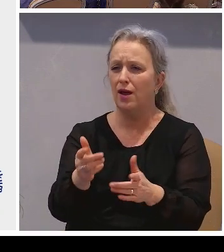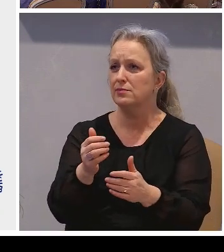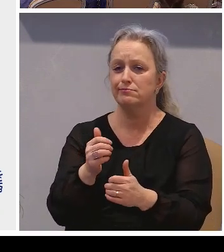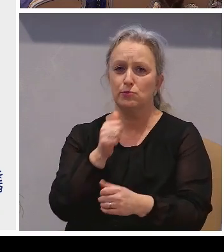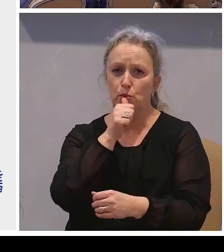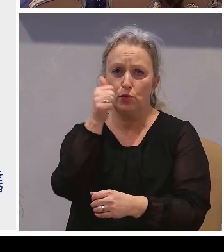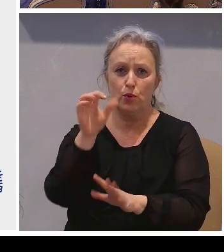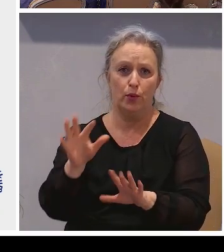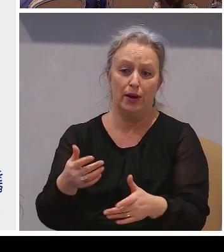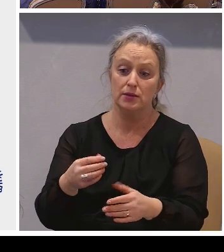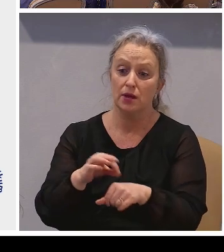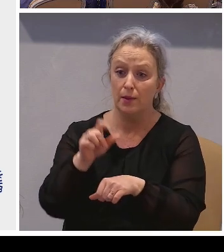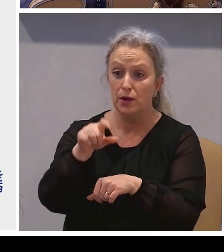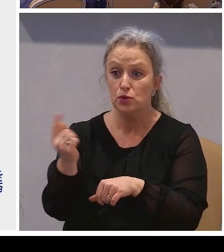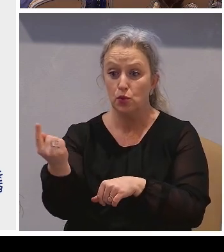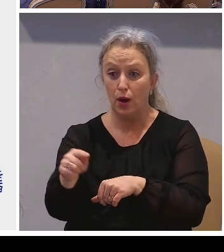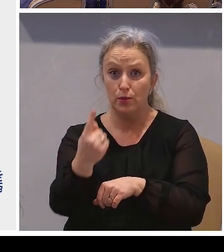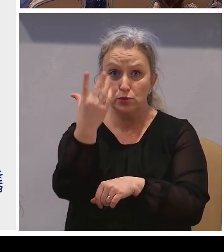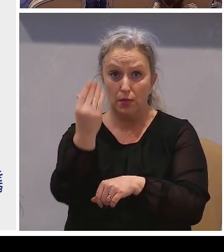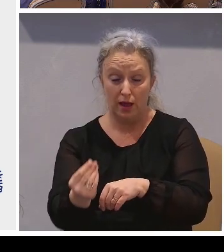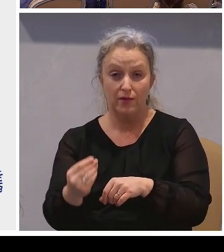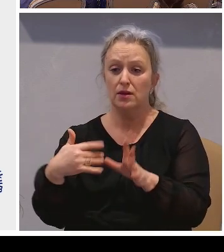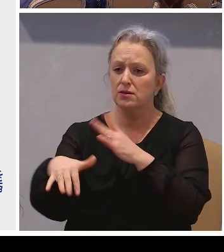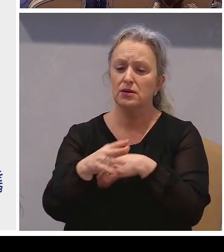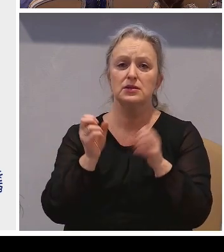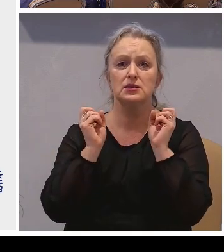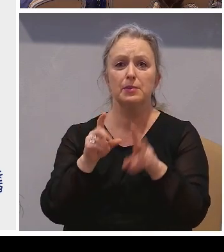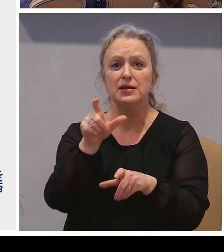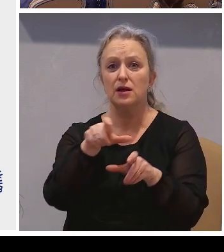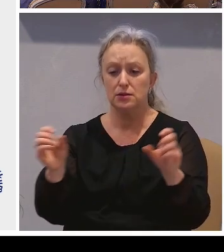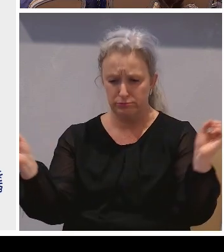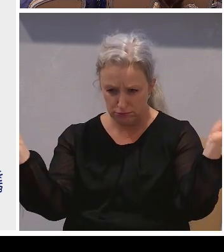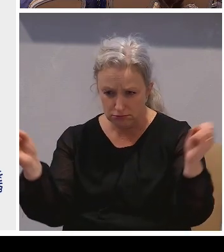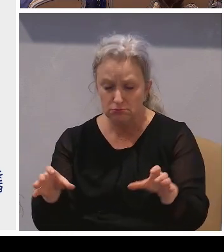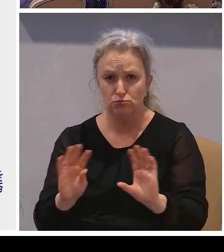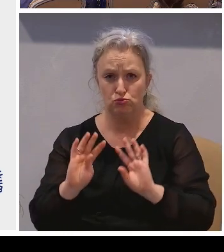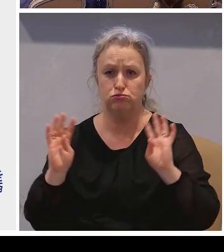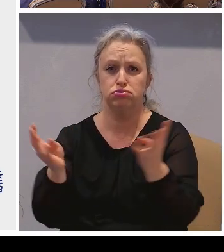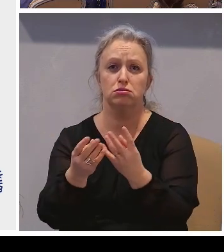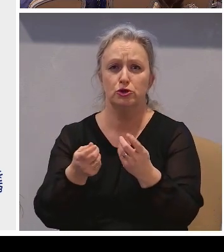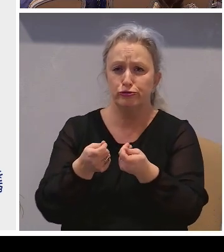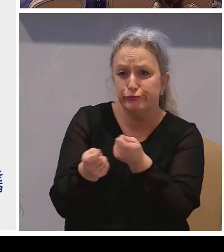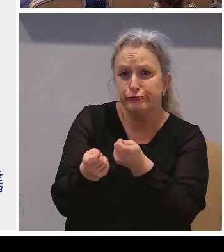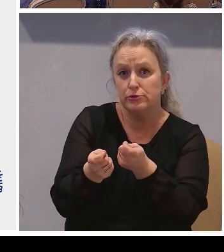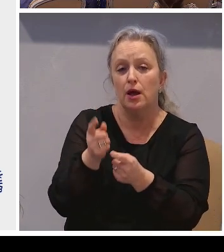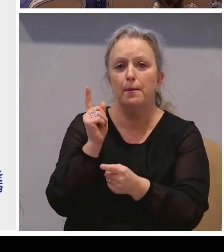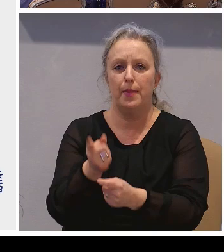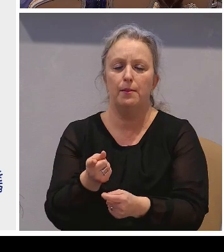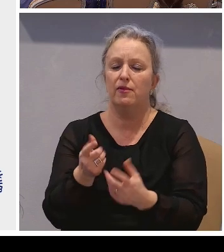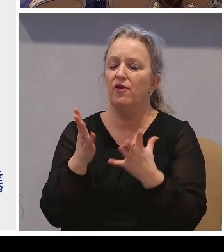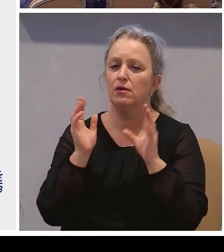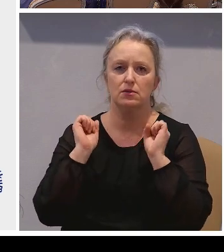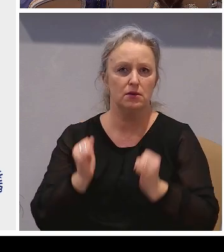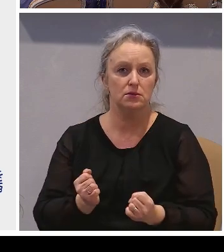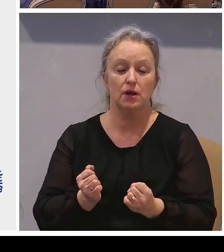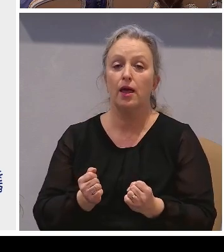see And patsient tuleb ühel ideally, päeval ja kõik a spetsialistid saavad patient koos would tulla, come aga to seda peab us, kuidagi spend a day with koordineerima. us, See on and meet tohutult all the raske. Ma